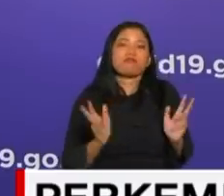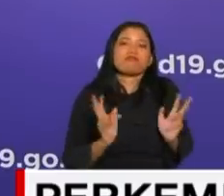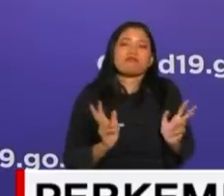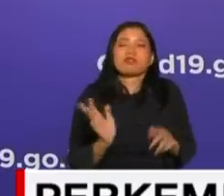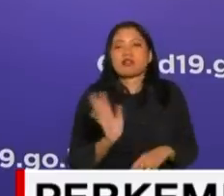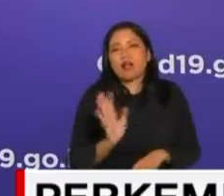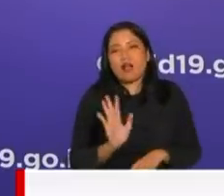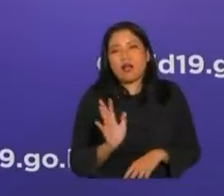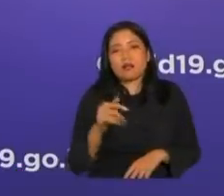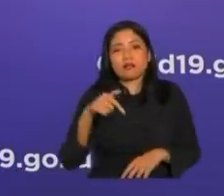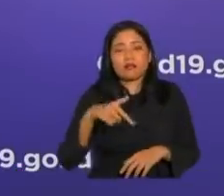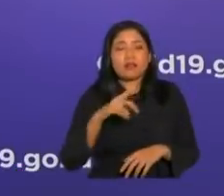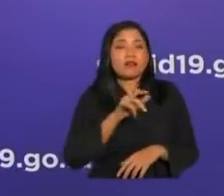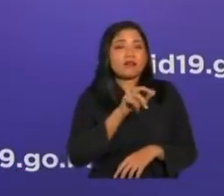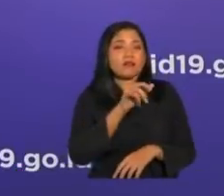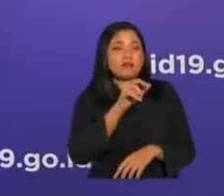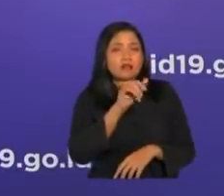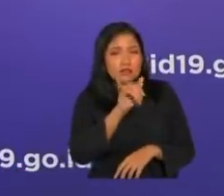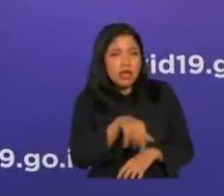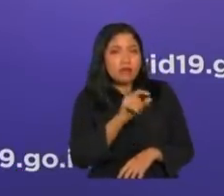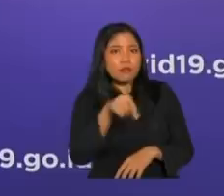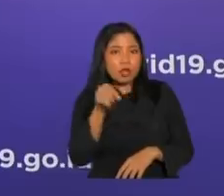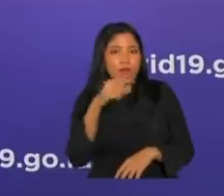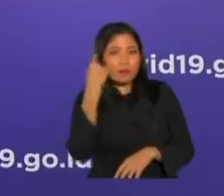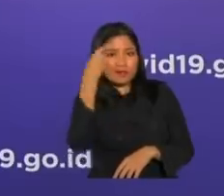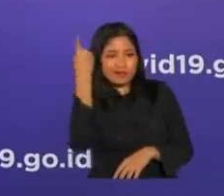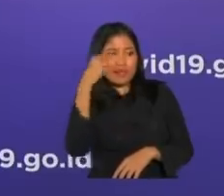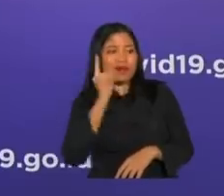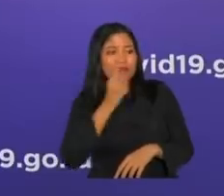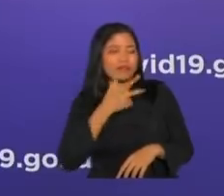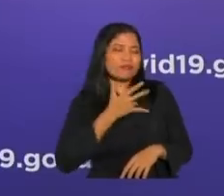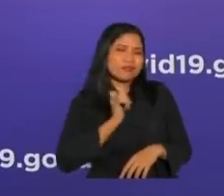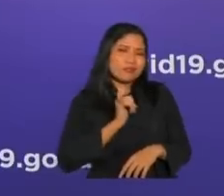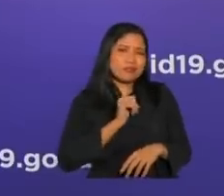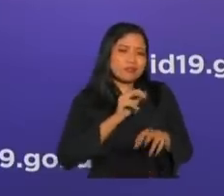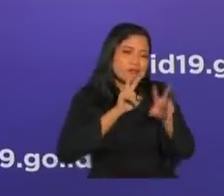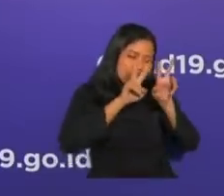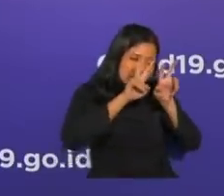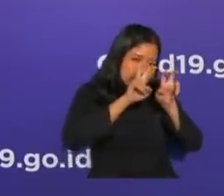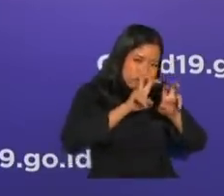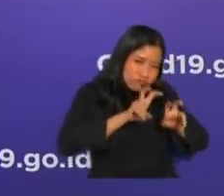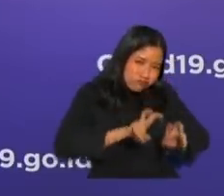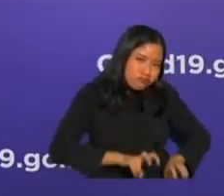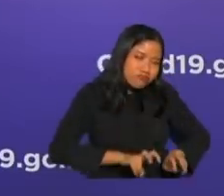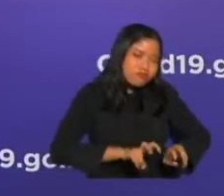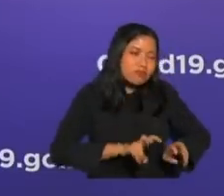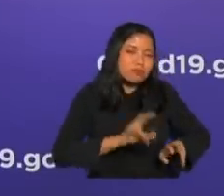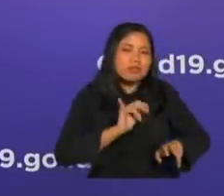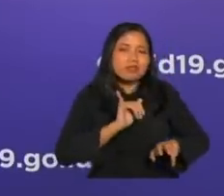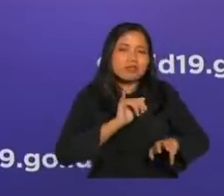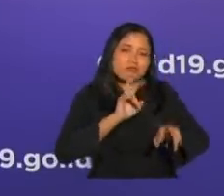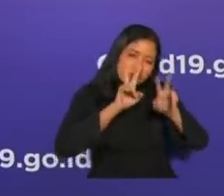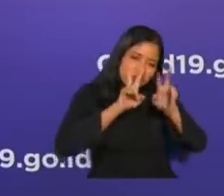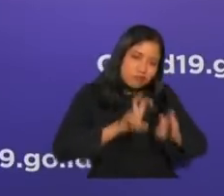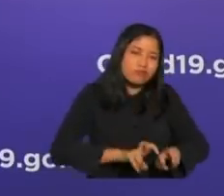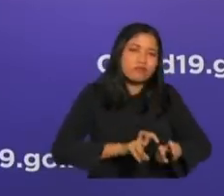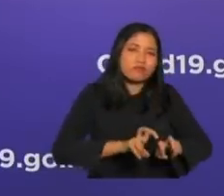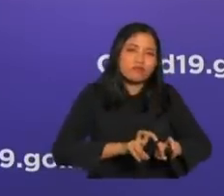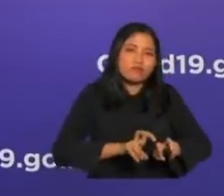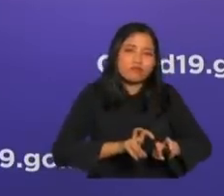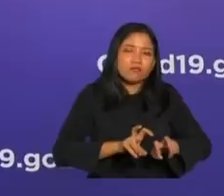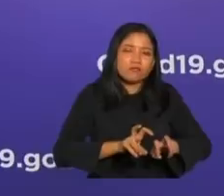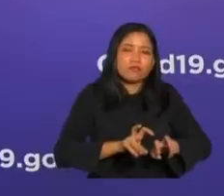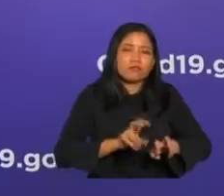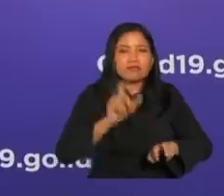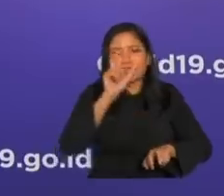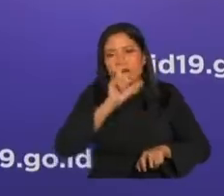saat ini sedang melakukan berbagai macam kajian bagai macam skenario yang kemudian